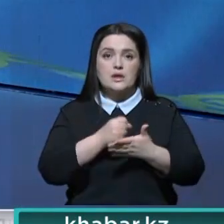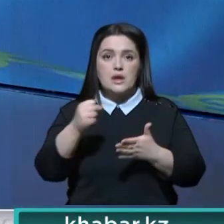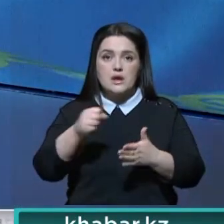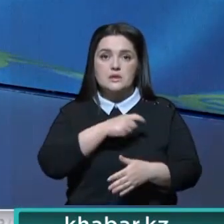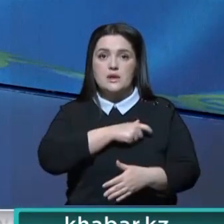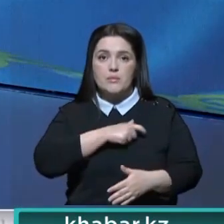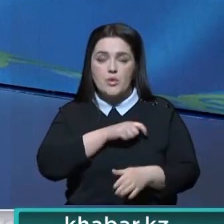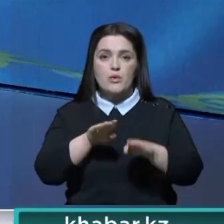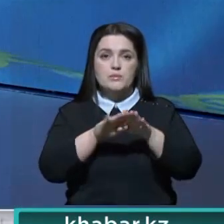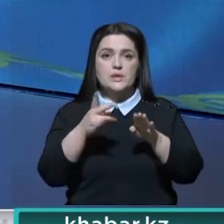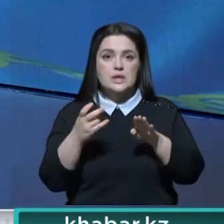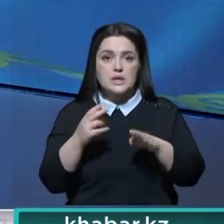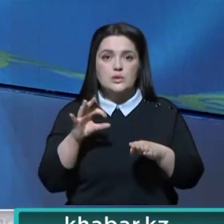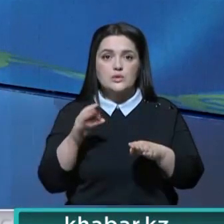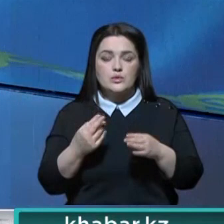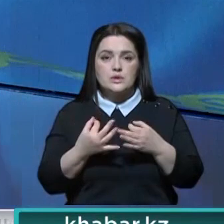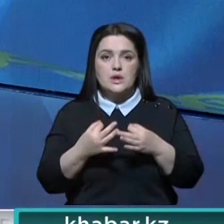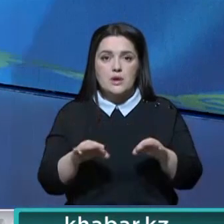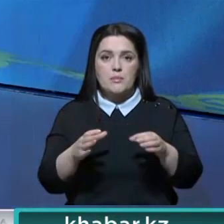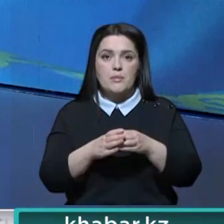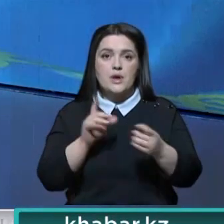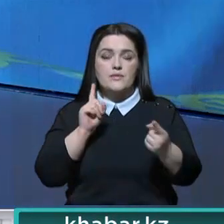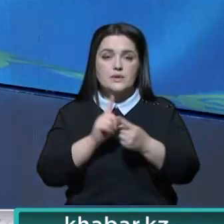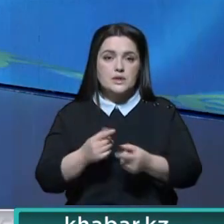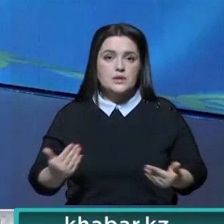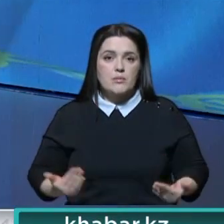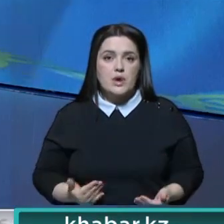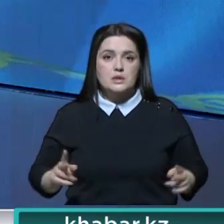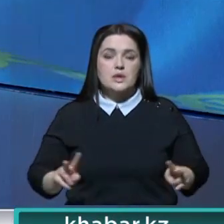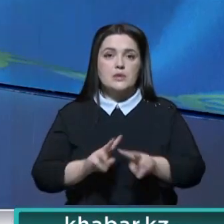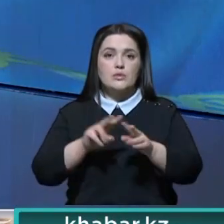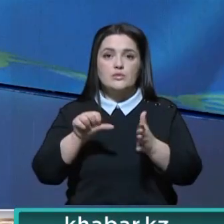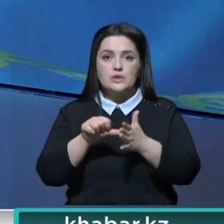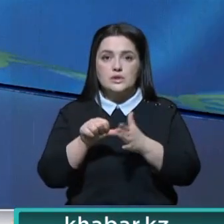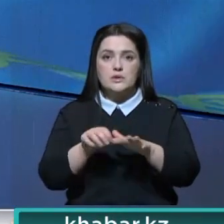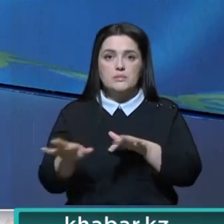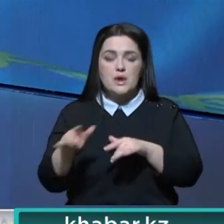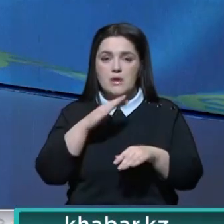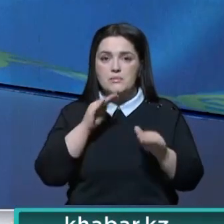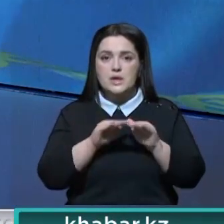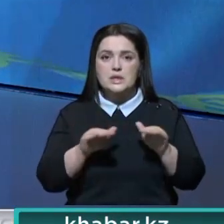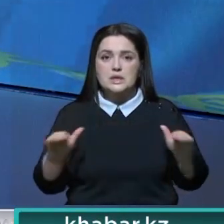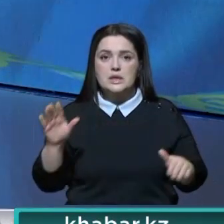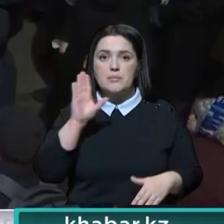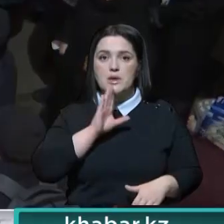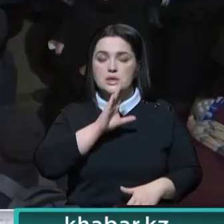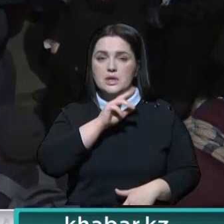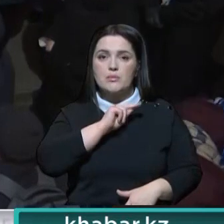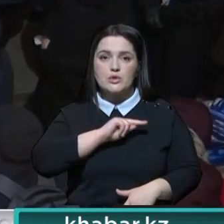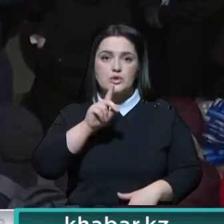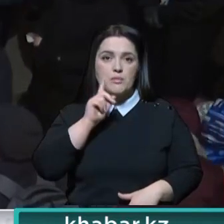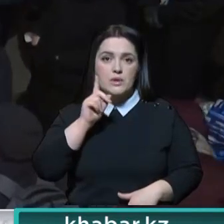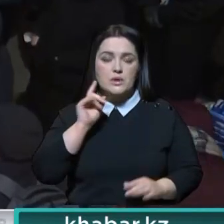депутаты от Общенациональной социал-демократической партии встретились с жителями Астаны. Участники мероприятия – многодетные матери